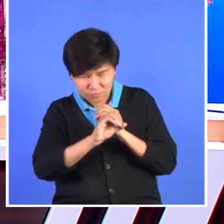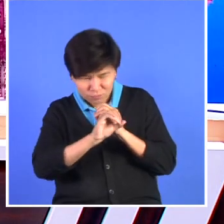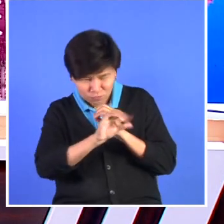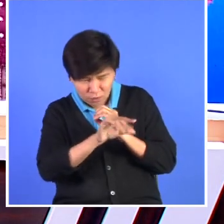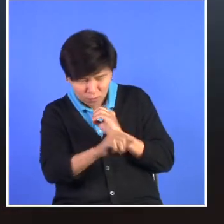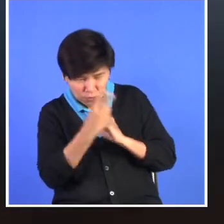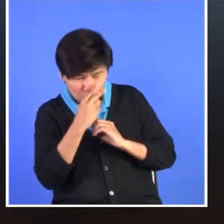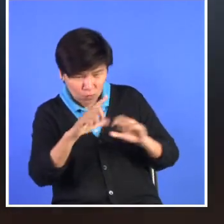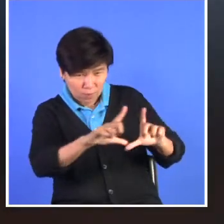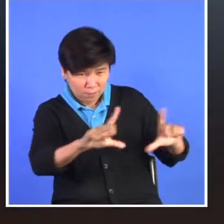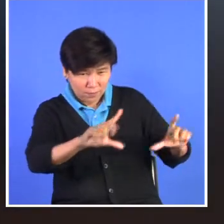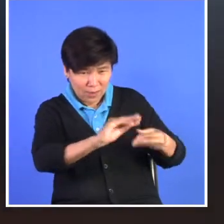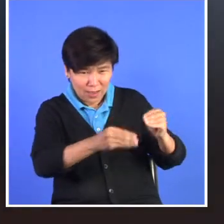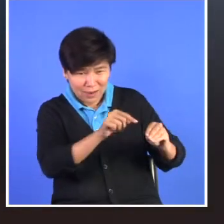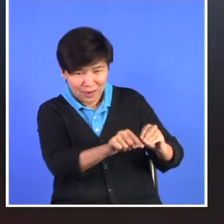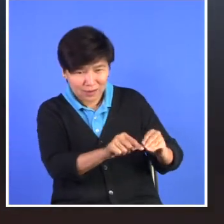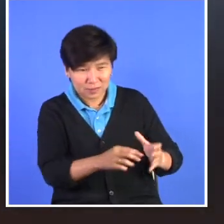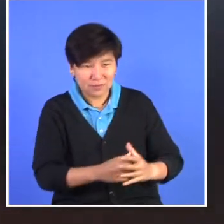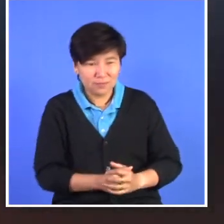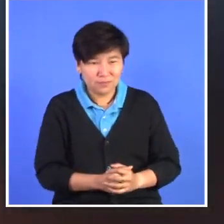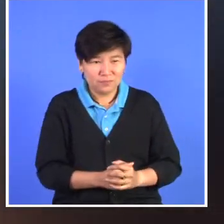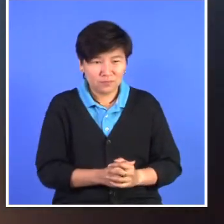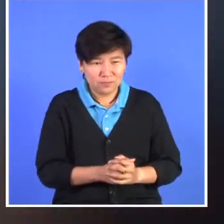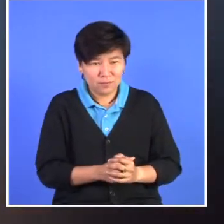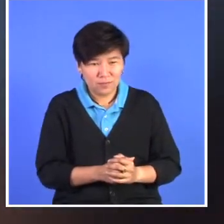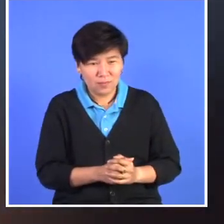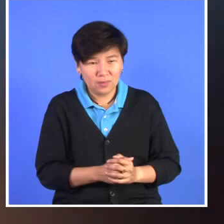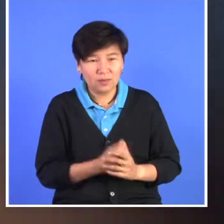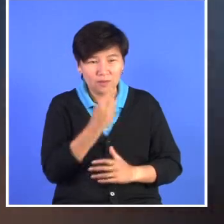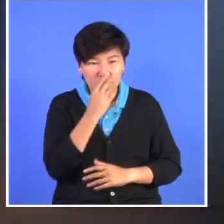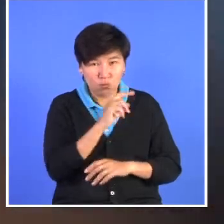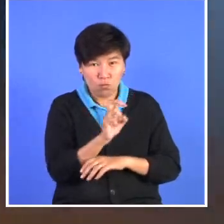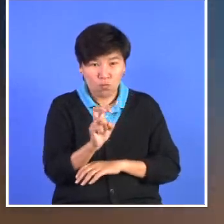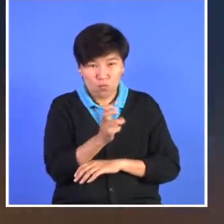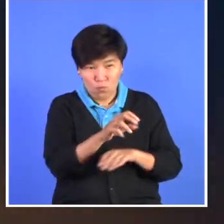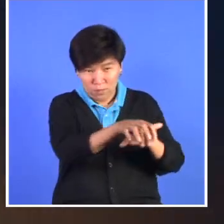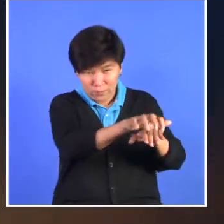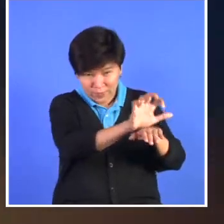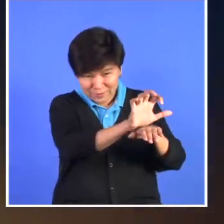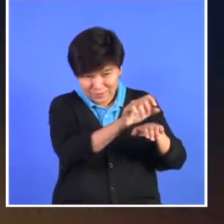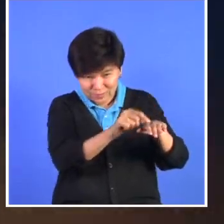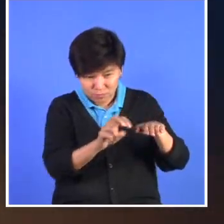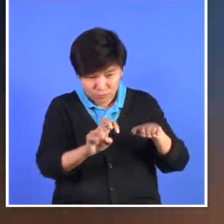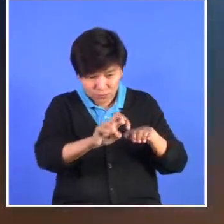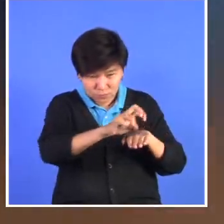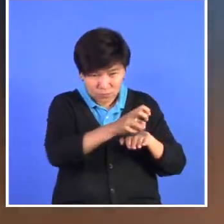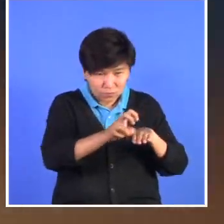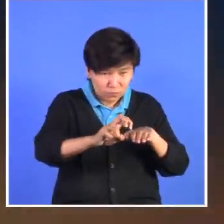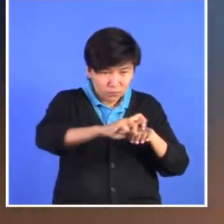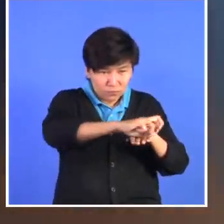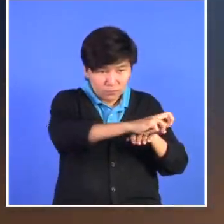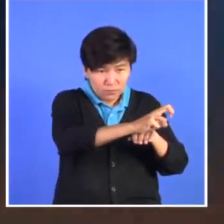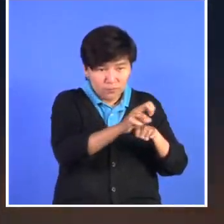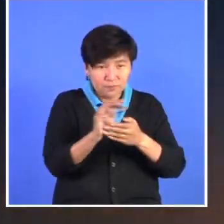นี้คอหวยเนี่ยว้าวุ่นกันเลยทีนี้ดูสิคะอ้าๆเดี๋ยวดูนี่ก่อนนะภาพนี้เป็นภาพที่ทางอาสาสมัครมูลนิธิใต้เต๊ก